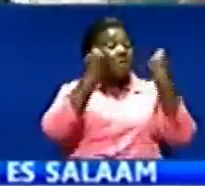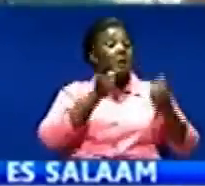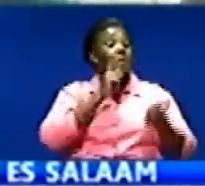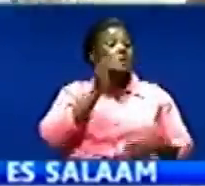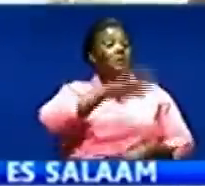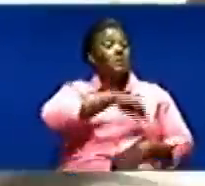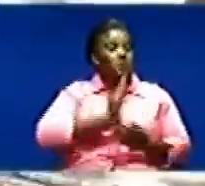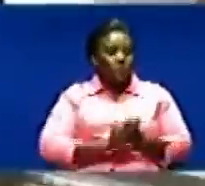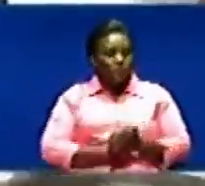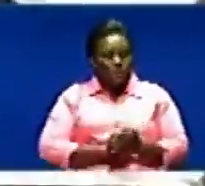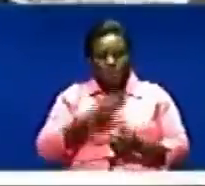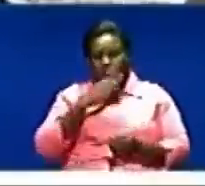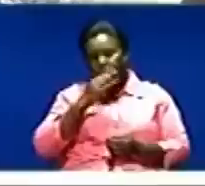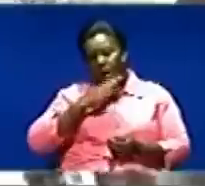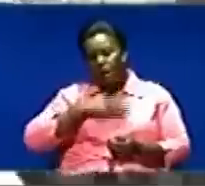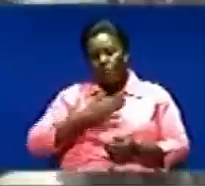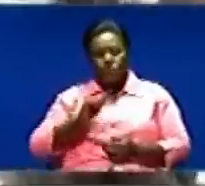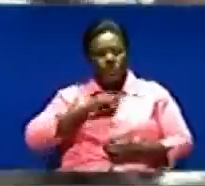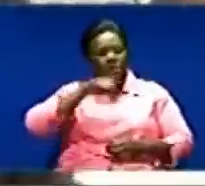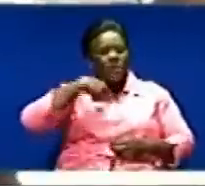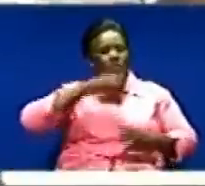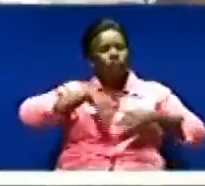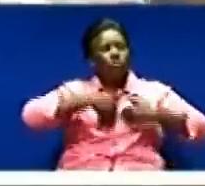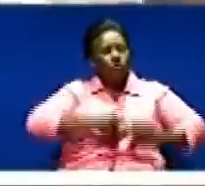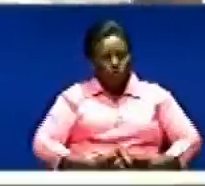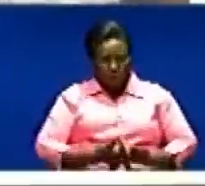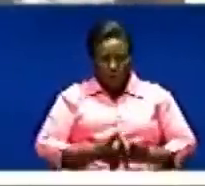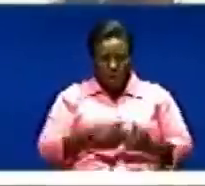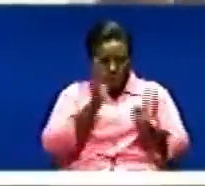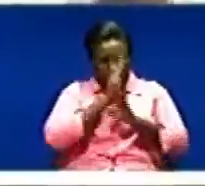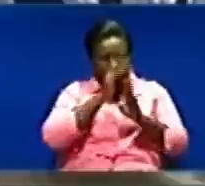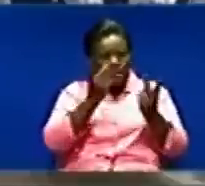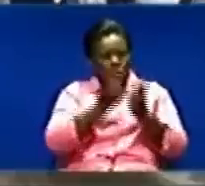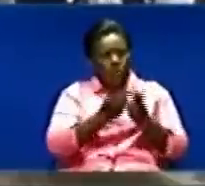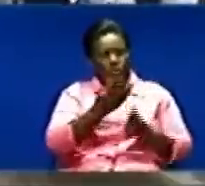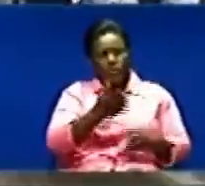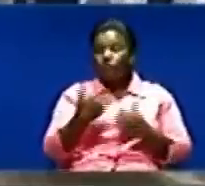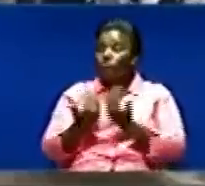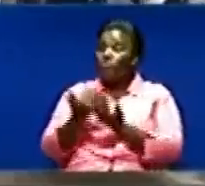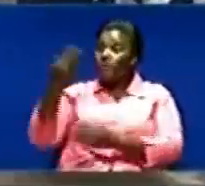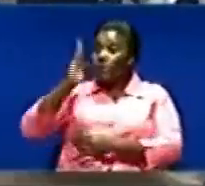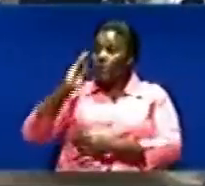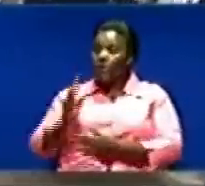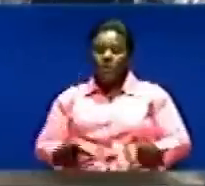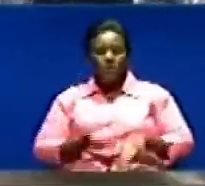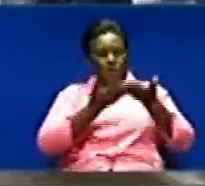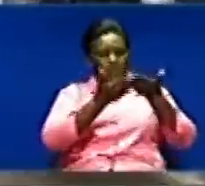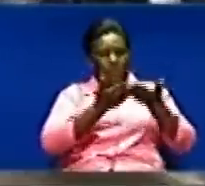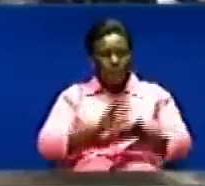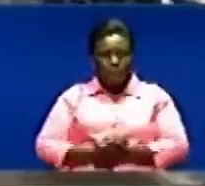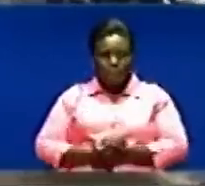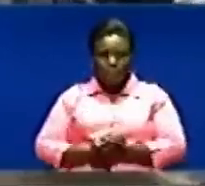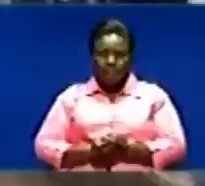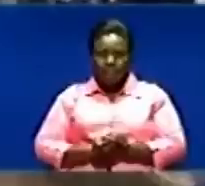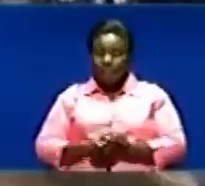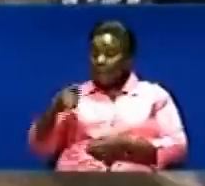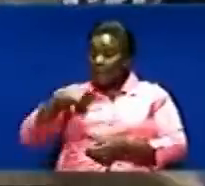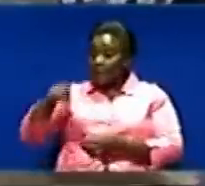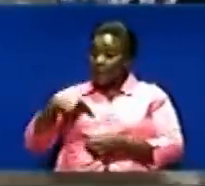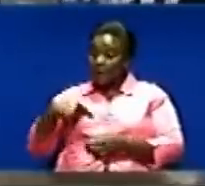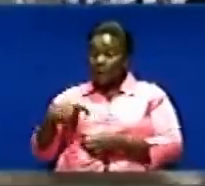haya. Tumechoka na hali kama hii. Serikali yetu tusaidie tu. Yamejaa. Ndio maana tunatembea kwa